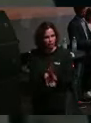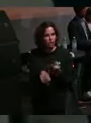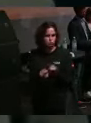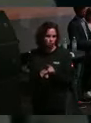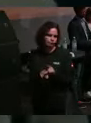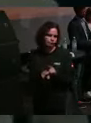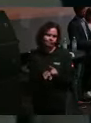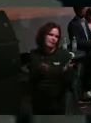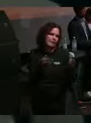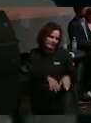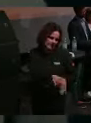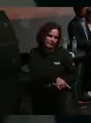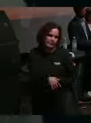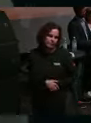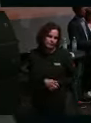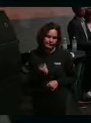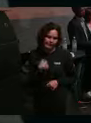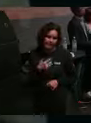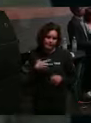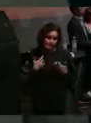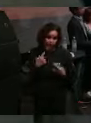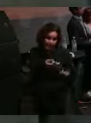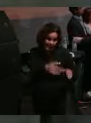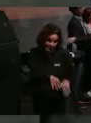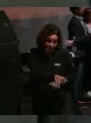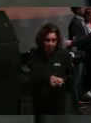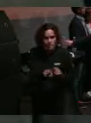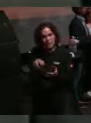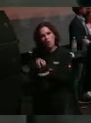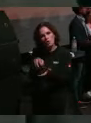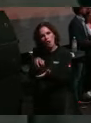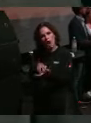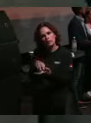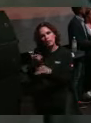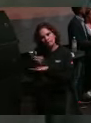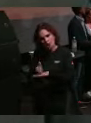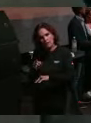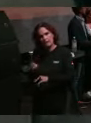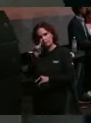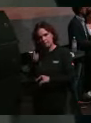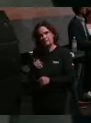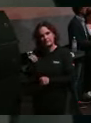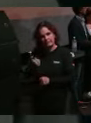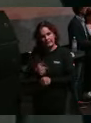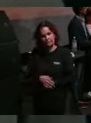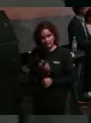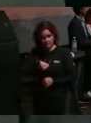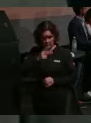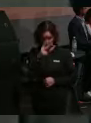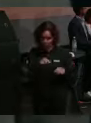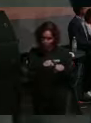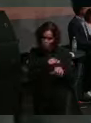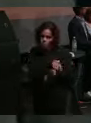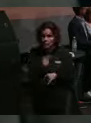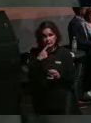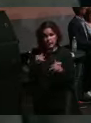Det jeg for så vidt ikke like glad for. Men samtidig så jo dette med lokal forankring veldig viktig. Vi har jo sett kommuner I Norge som sier